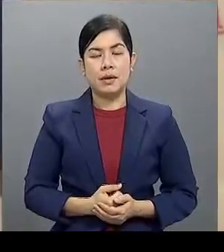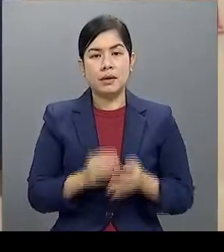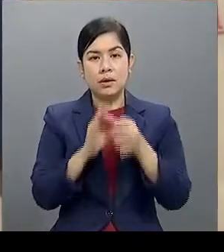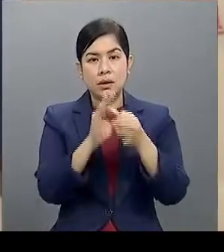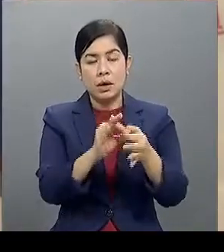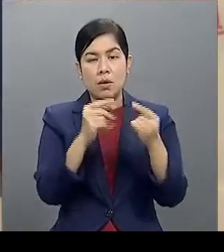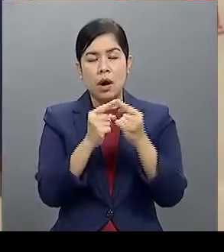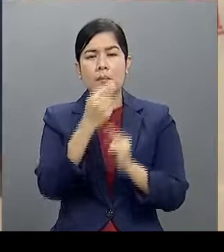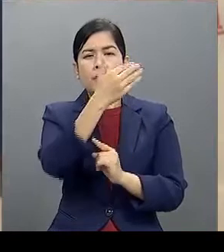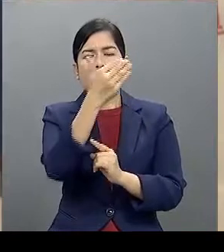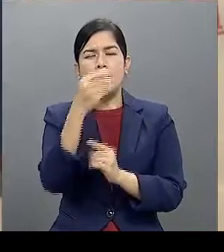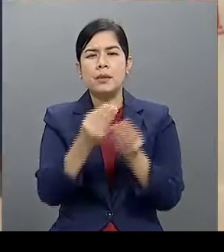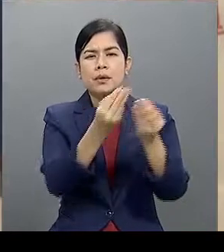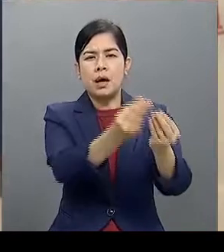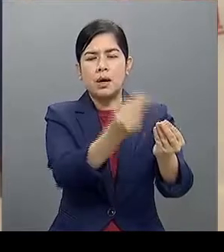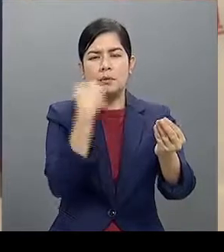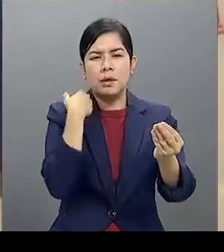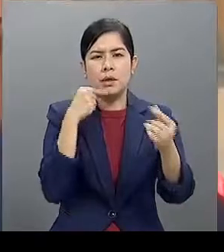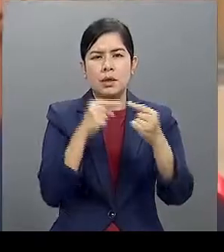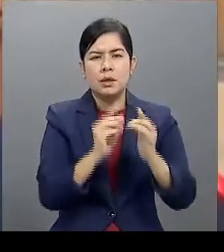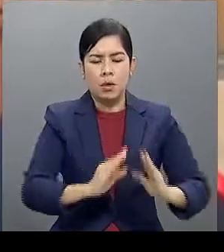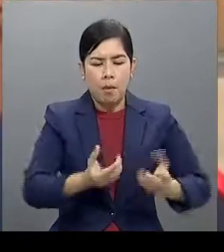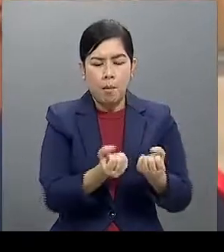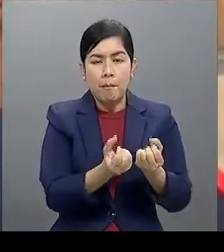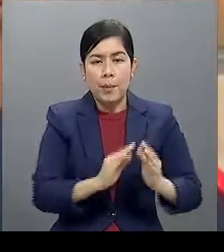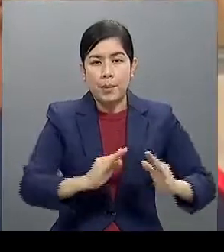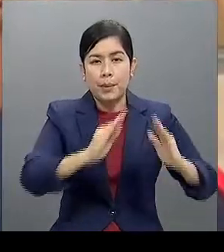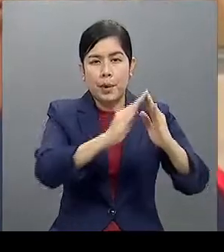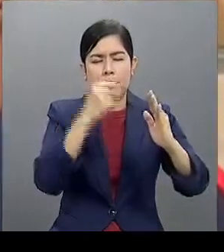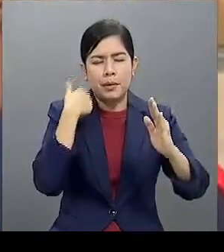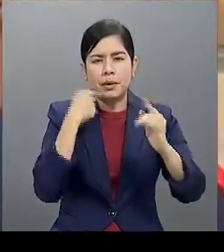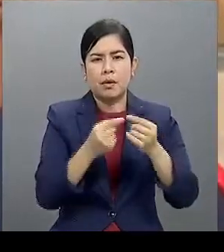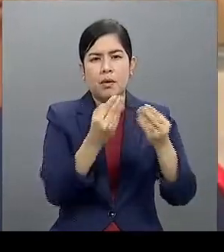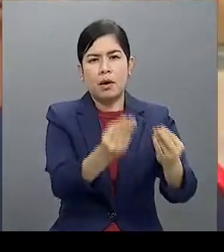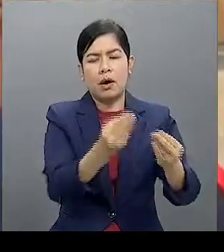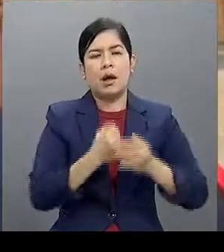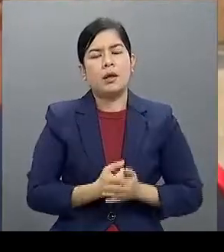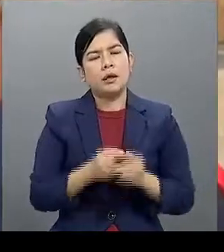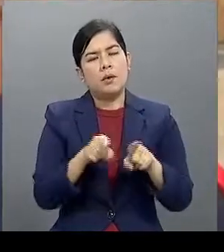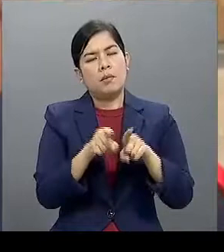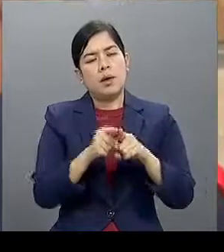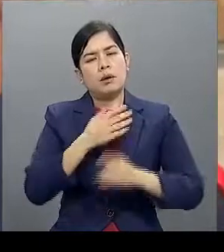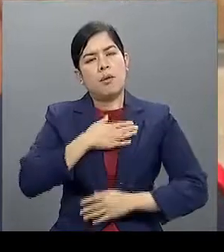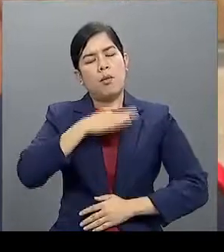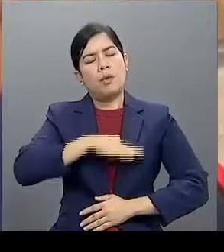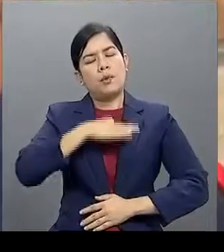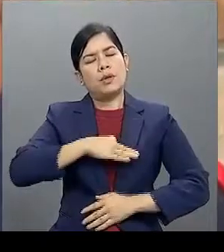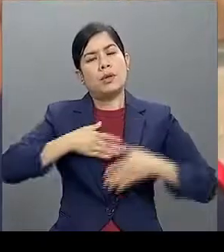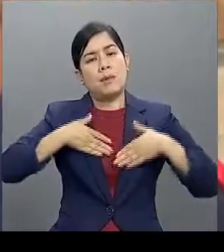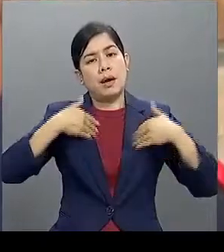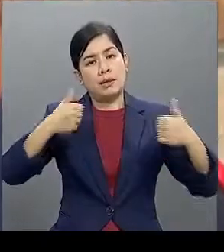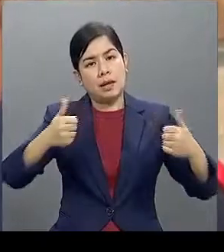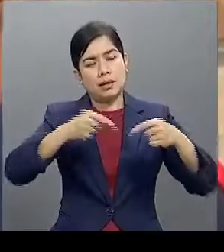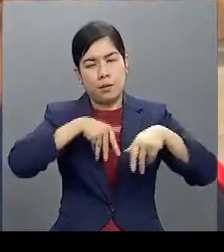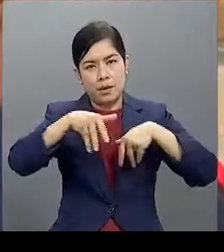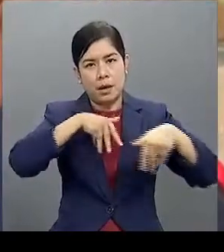ย์ไซน์ถือเป็นความเชื่อเพื่อถวายเป็นพุทธบูชาการขนทรายเข้าวัดชาวล้านนาเชื่อว่าตลอดทั้งปีเศษดินและทรายที่ติดเท้าออกจ